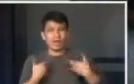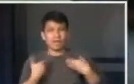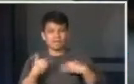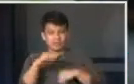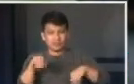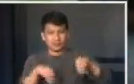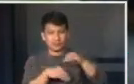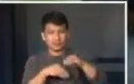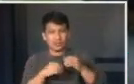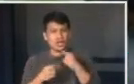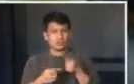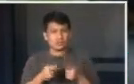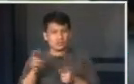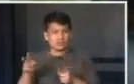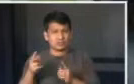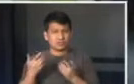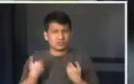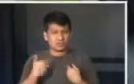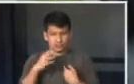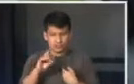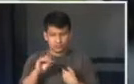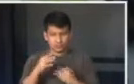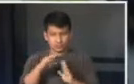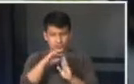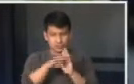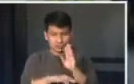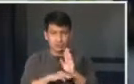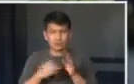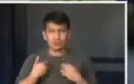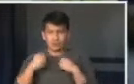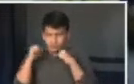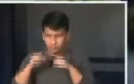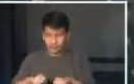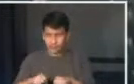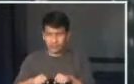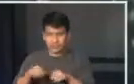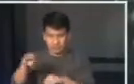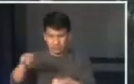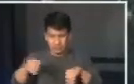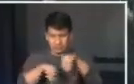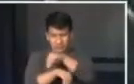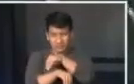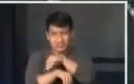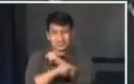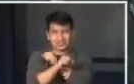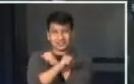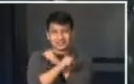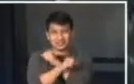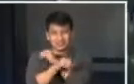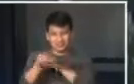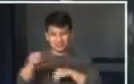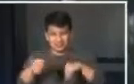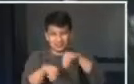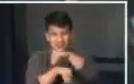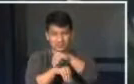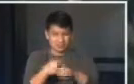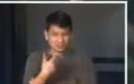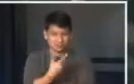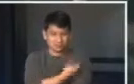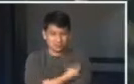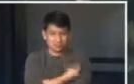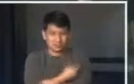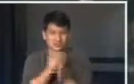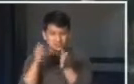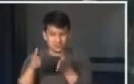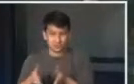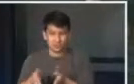Health ang vaccination sites na magkaroon ng listahan ng mga maaaring maging pamalit o substitute na vaccinee.